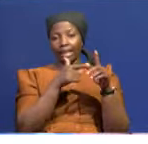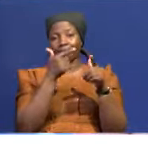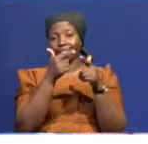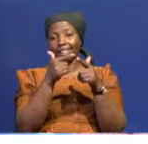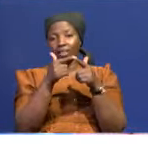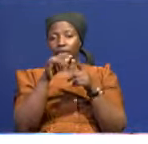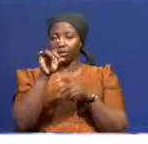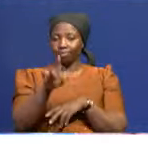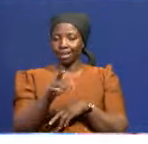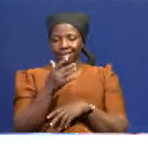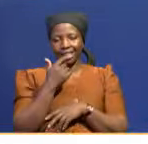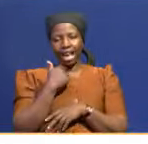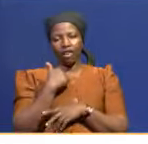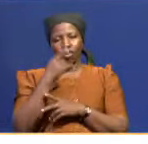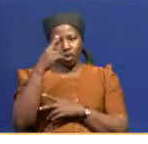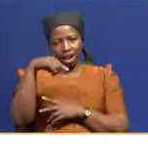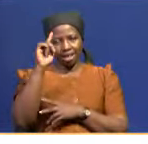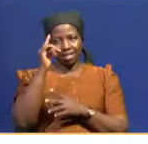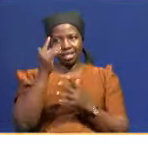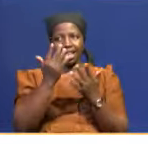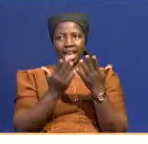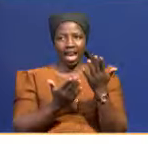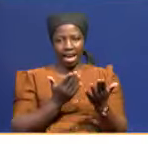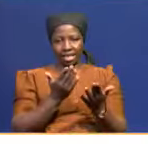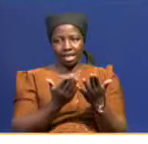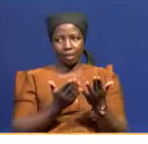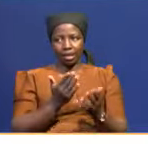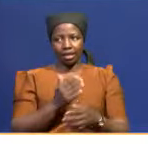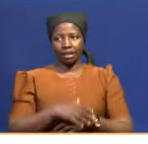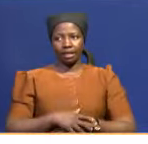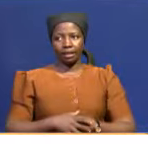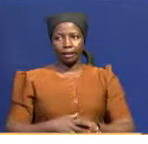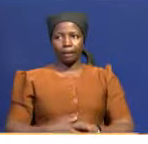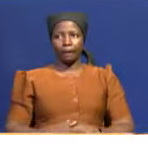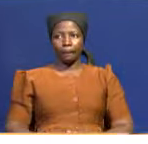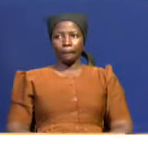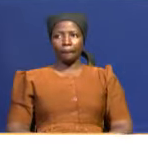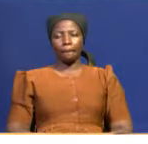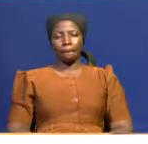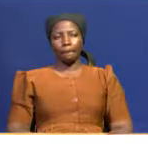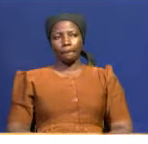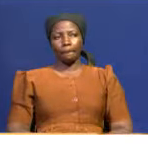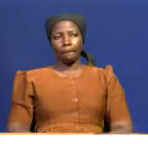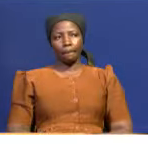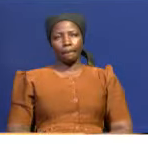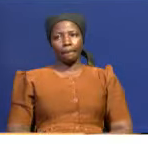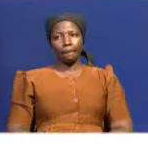proper estimates will be made. Felix Q. Darubini.